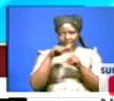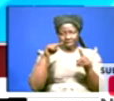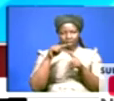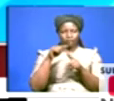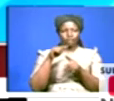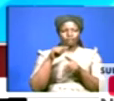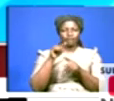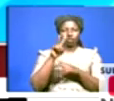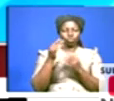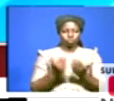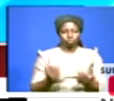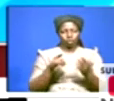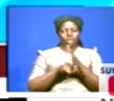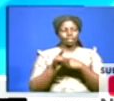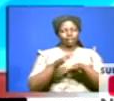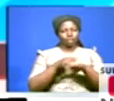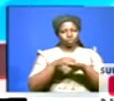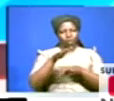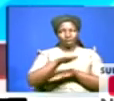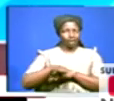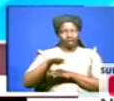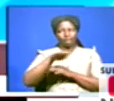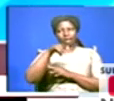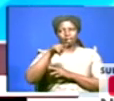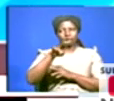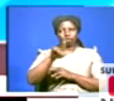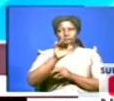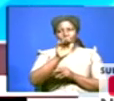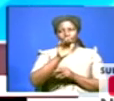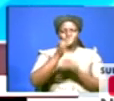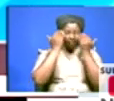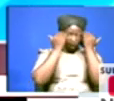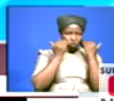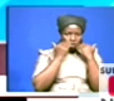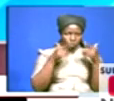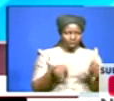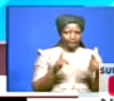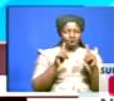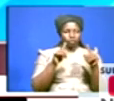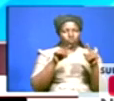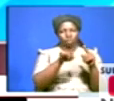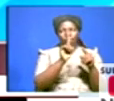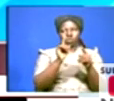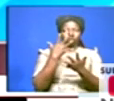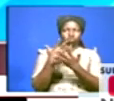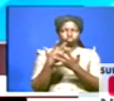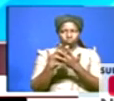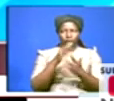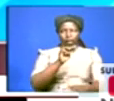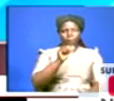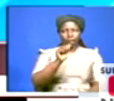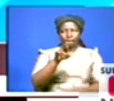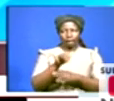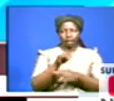Kikuyu. Afisa upelelezi Paul Maroba aliomba mahakama kuwaruhusu kumzuilia Mary Mukami Kinyanjui, huku